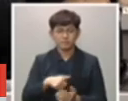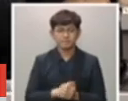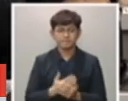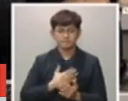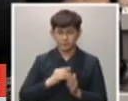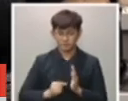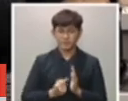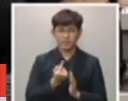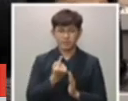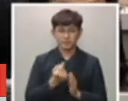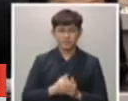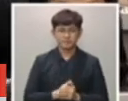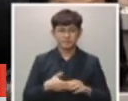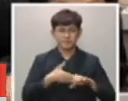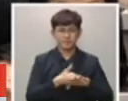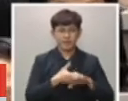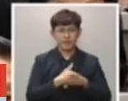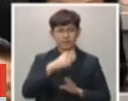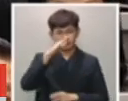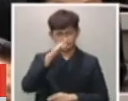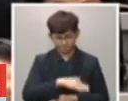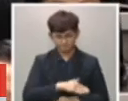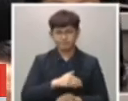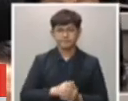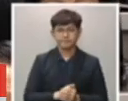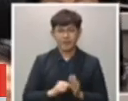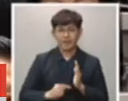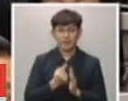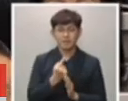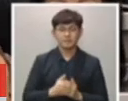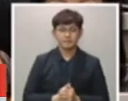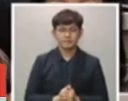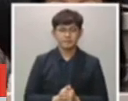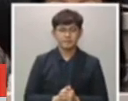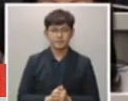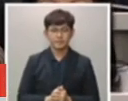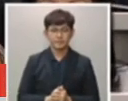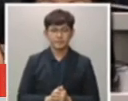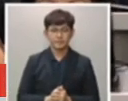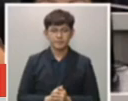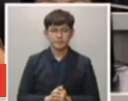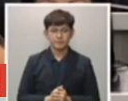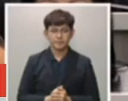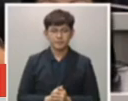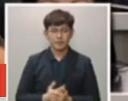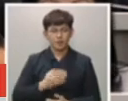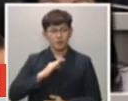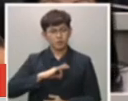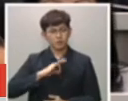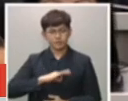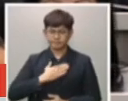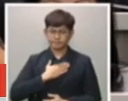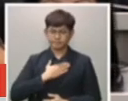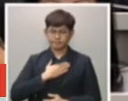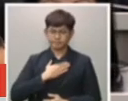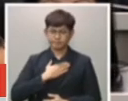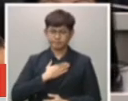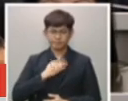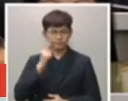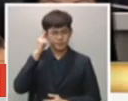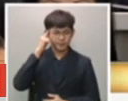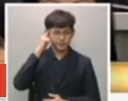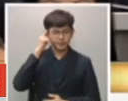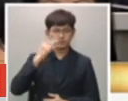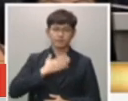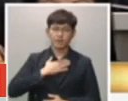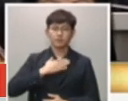ครับเอาสไลด์ลงก่อนก็ได้ครับผมขอเริ่มอย่างนี้ครับท่านตรวจเช็คความรู้สึกในใจของท่านก่อนเวล